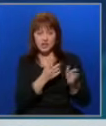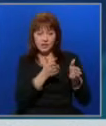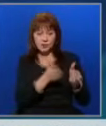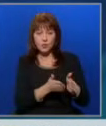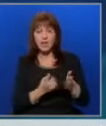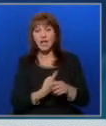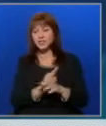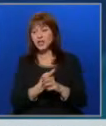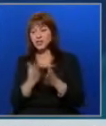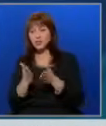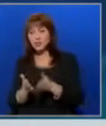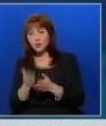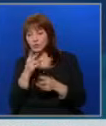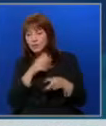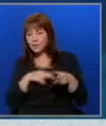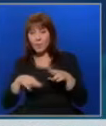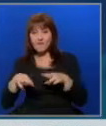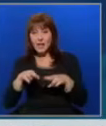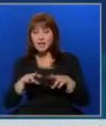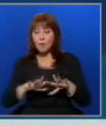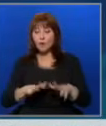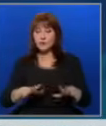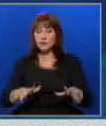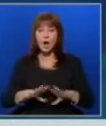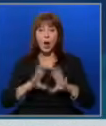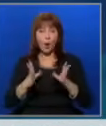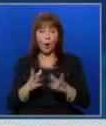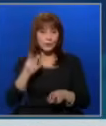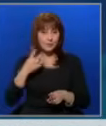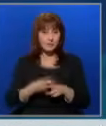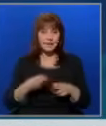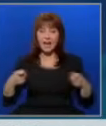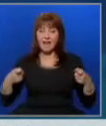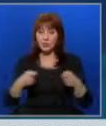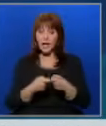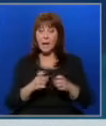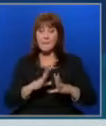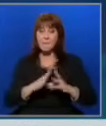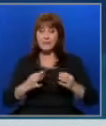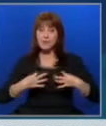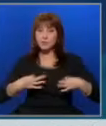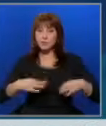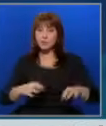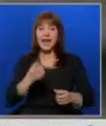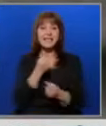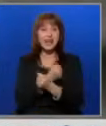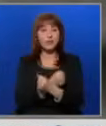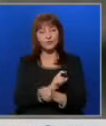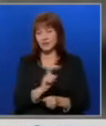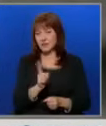проверим обстоятелствата, за да ги въведем. Но общо прекратяване на огъня в Газа без освобождаването на заложници няма да